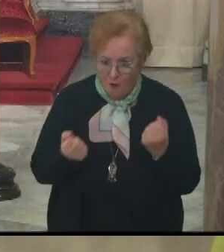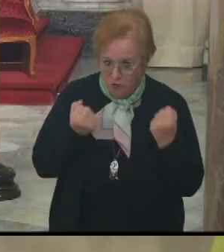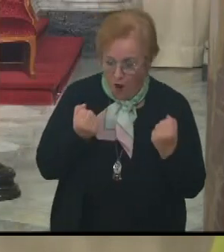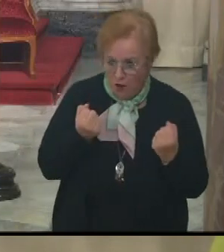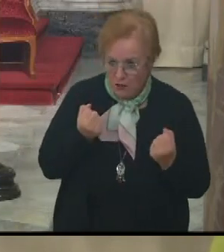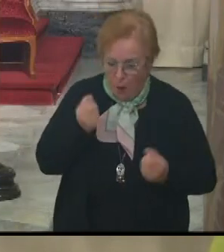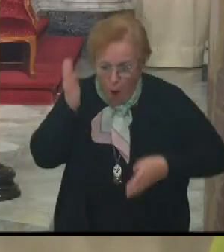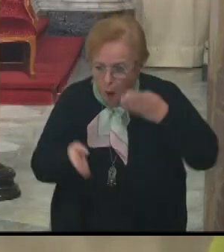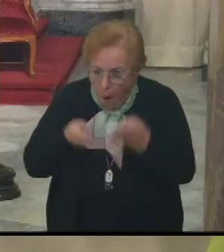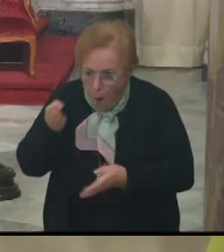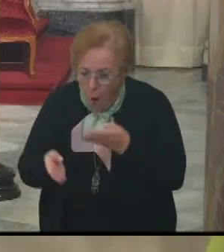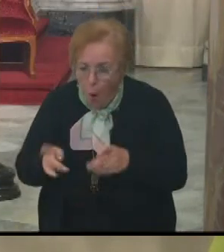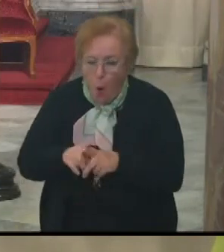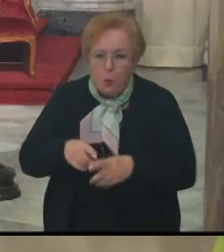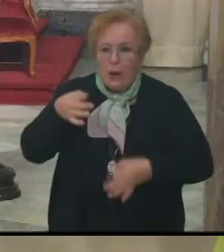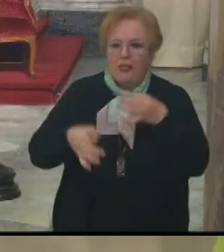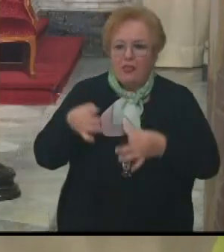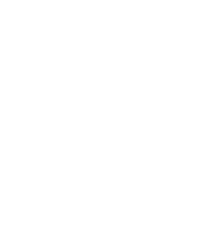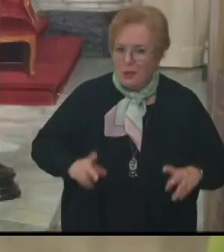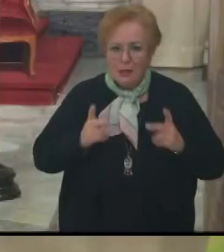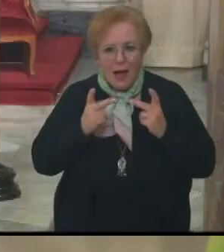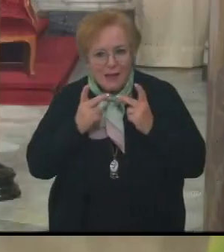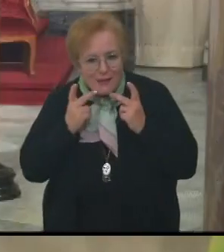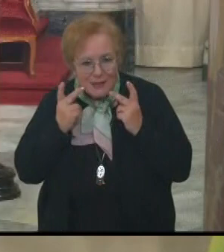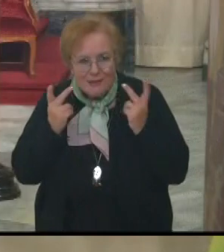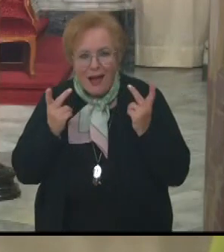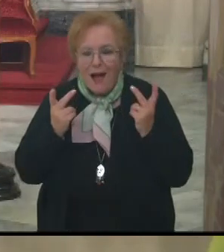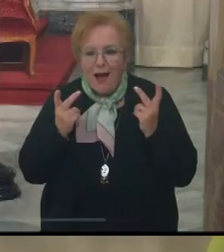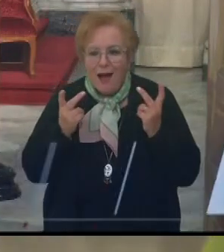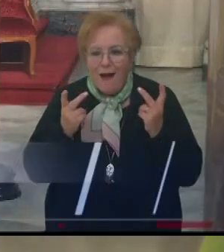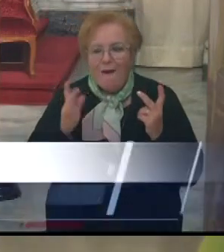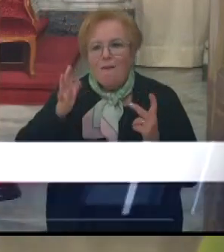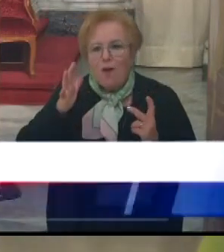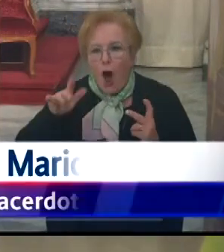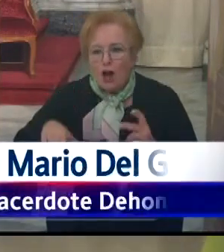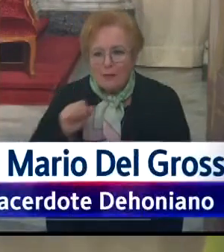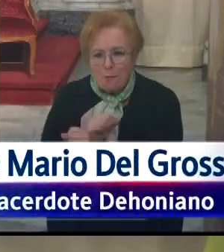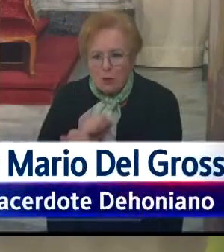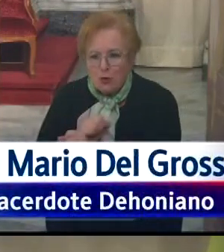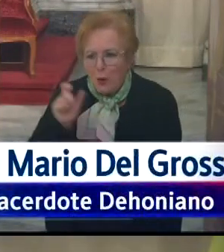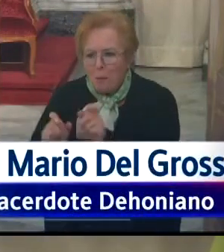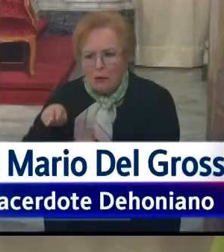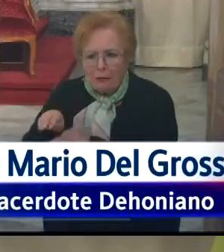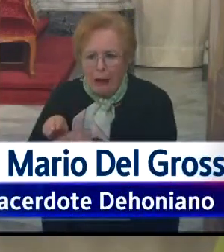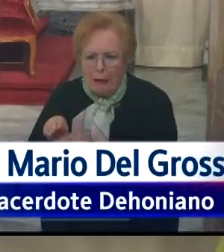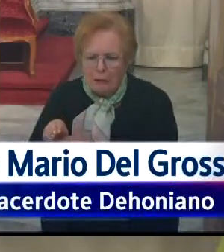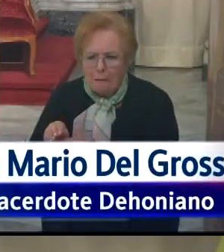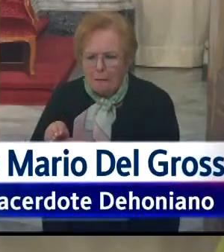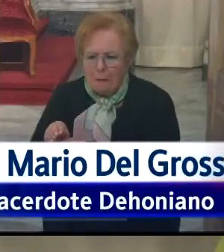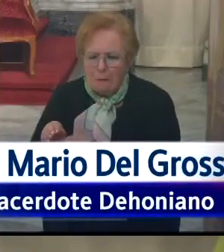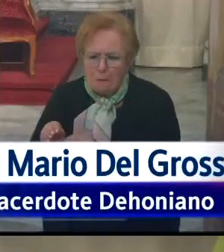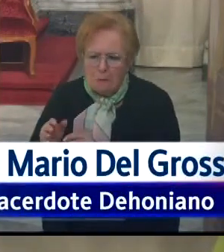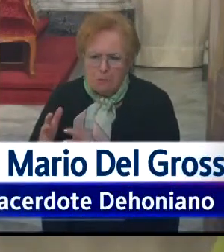non sono i tribunali che vincono il male. Dice, se uno ti dà uno schiaffo, non